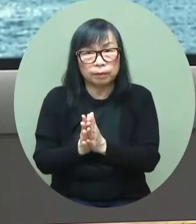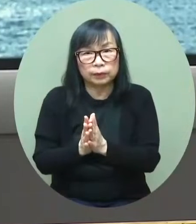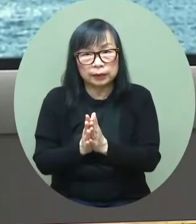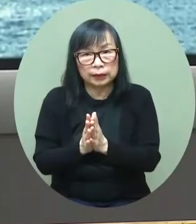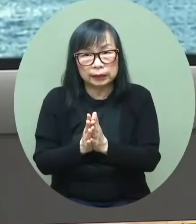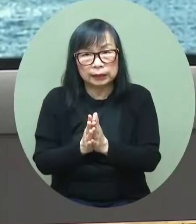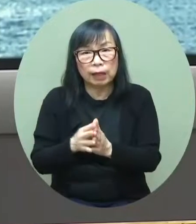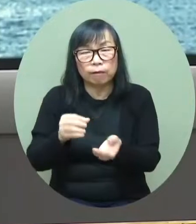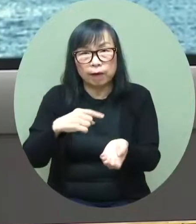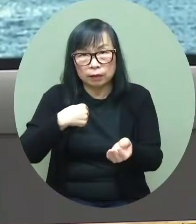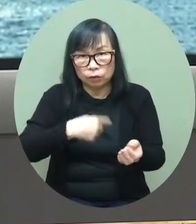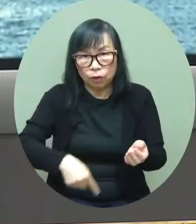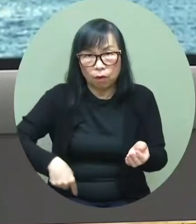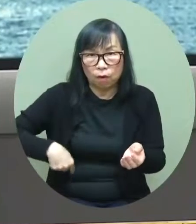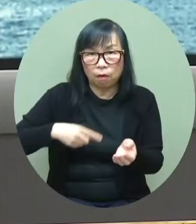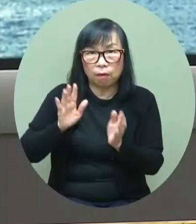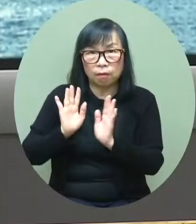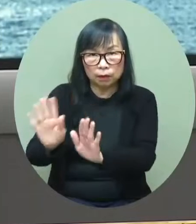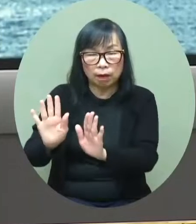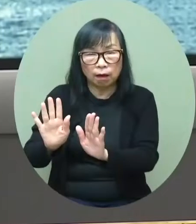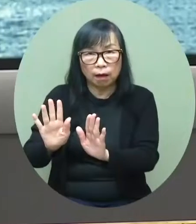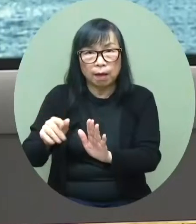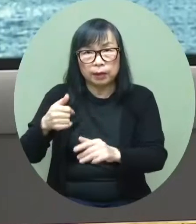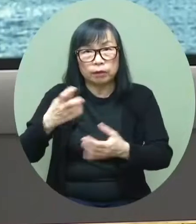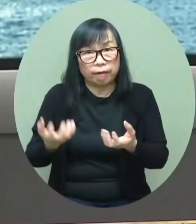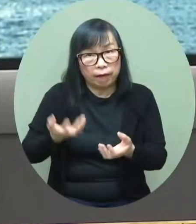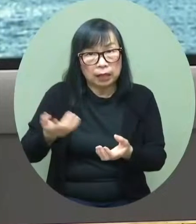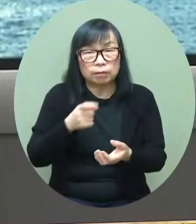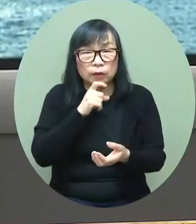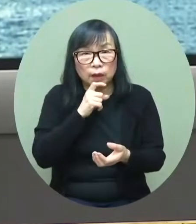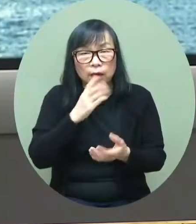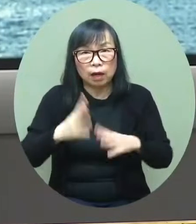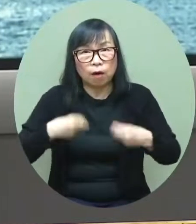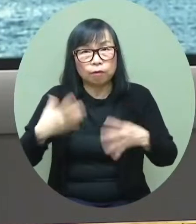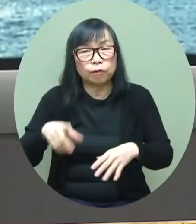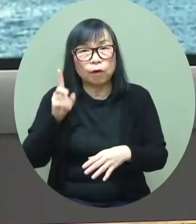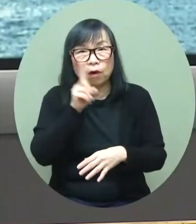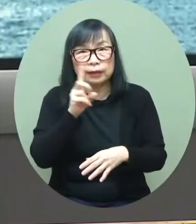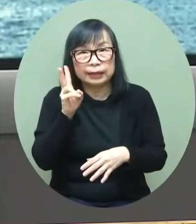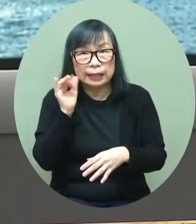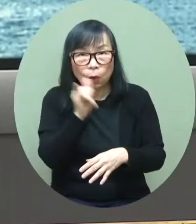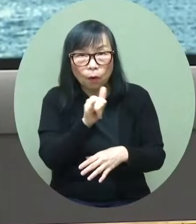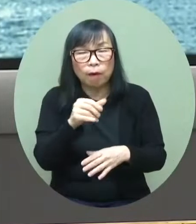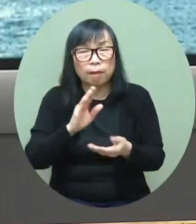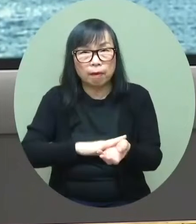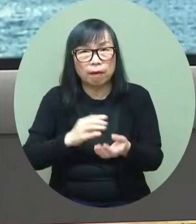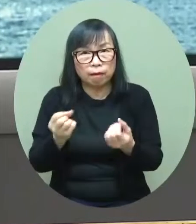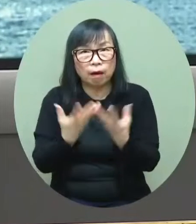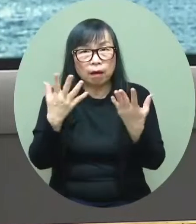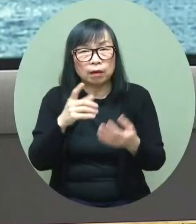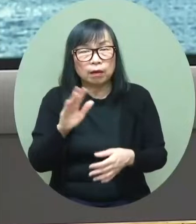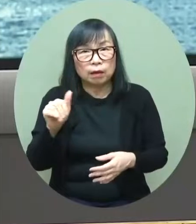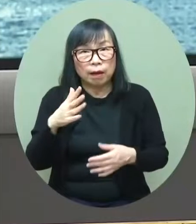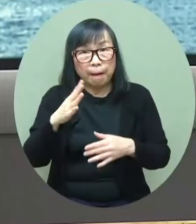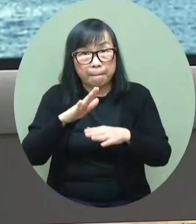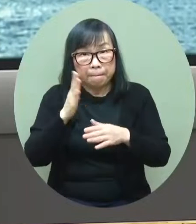發咗個免疫系統咧嚇，導致呢個嘅發炎情況嘅。咁通常喺康復後兩至六個禮拜會發病。咁部分嘅病